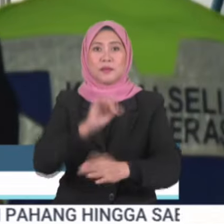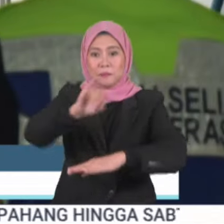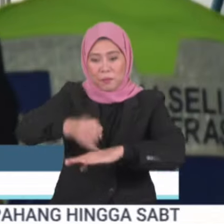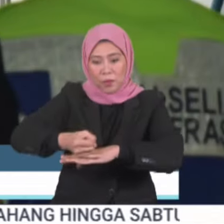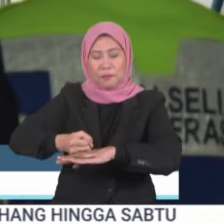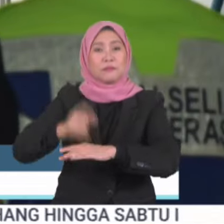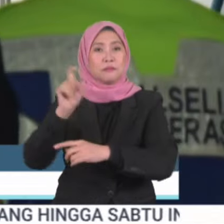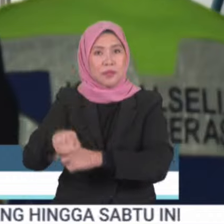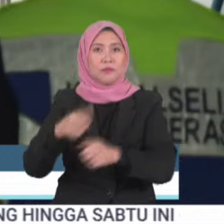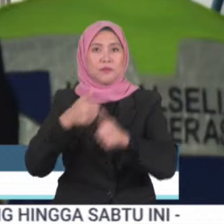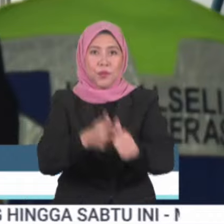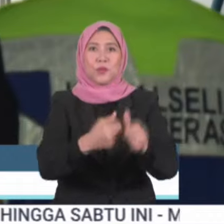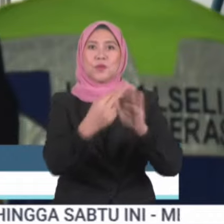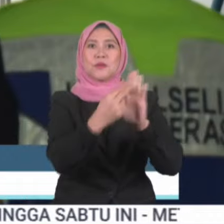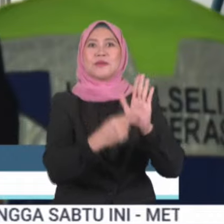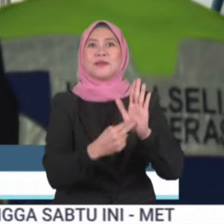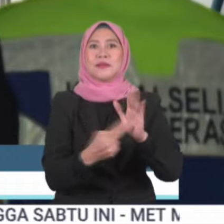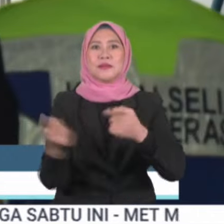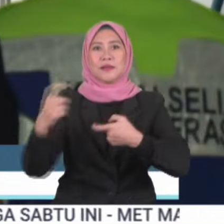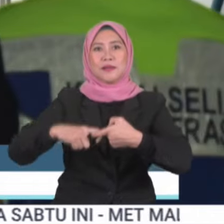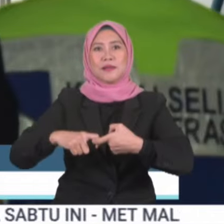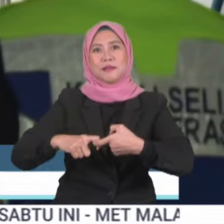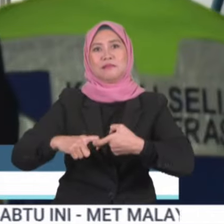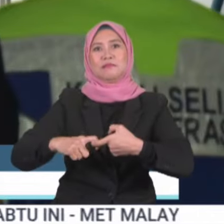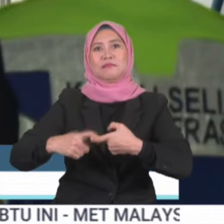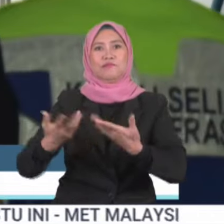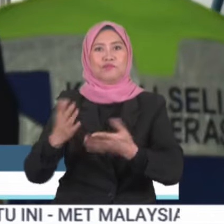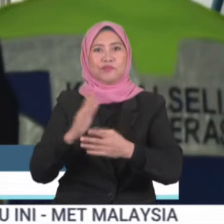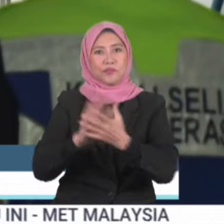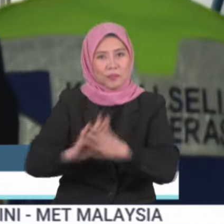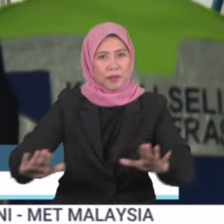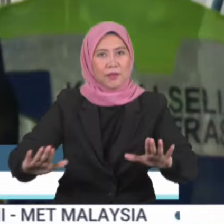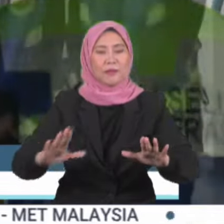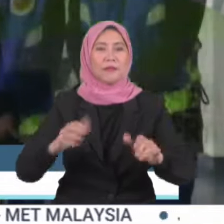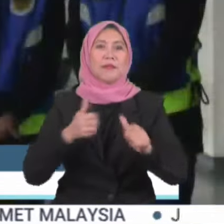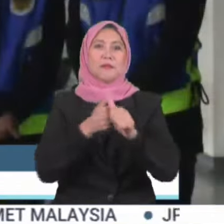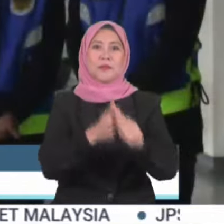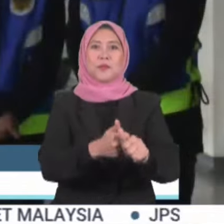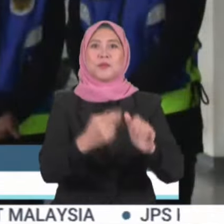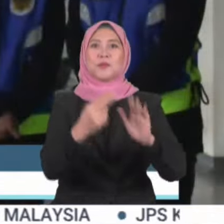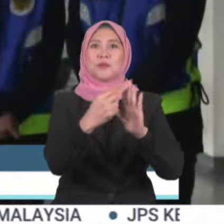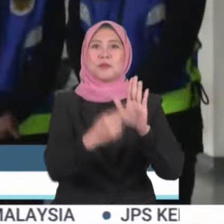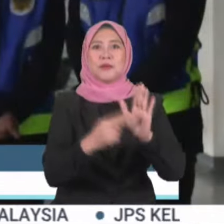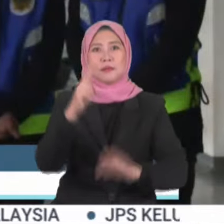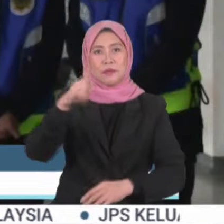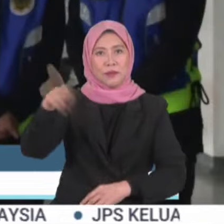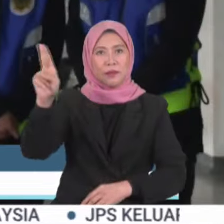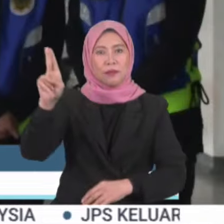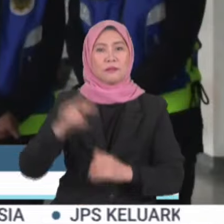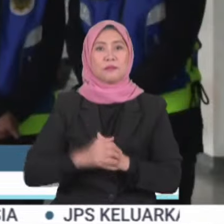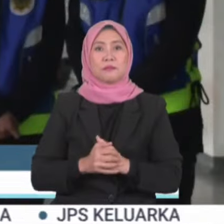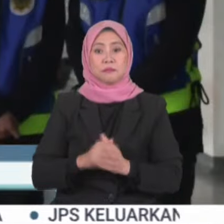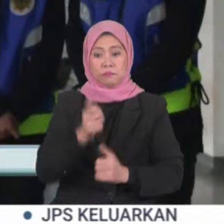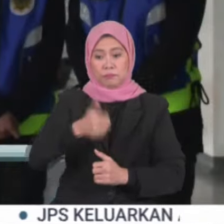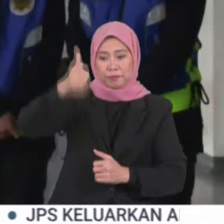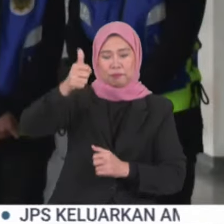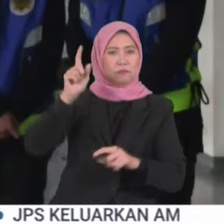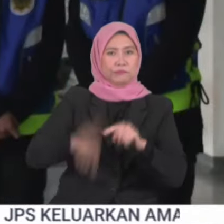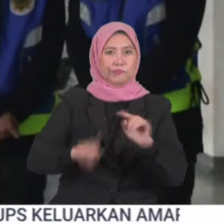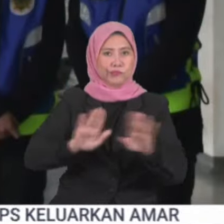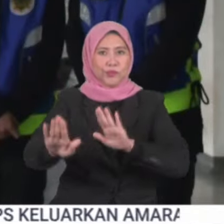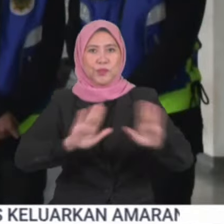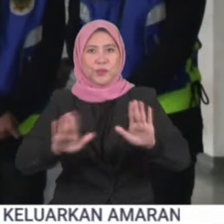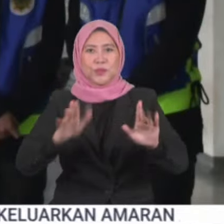mematuhi undang-undang terutama berkaitan isu biosecurity dan pematuhan halal. Pihaknya tidak akan berkompromi terhadap